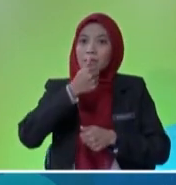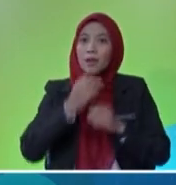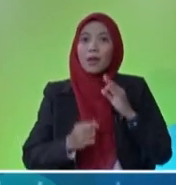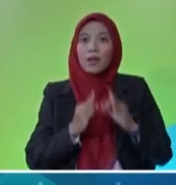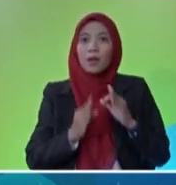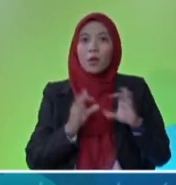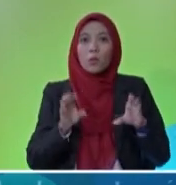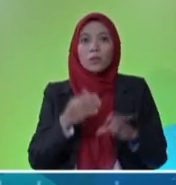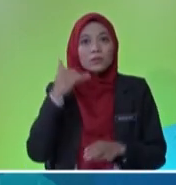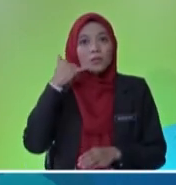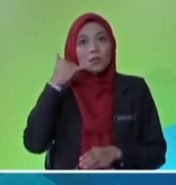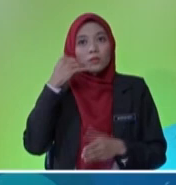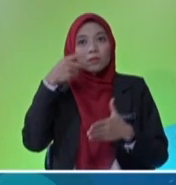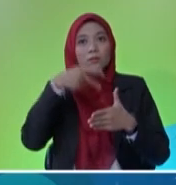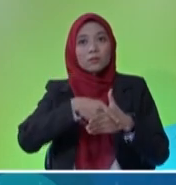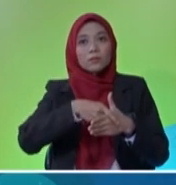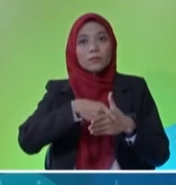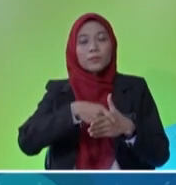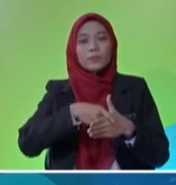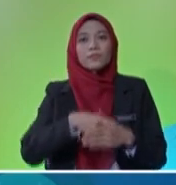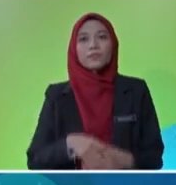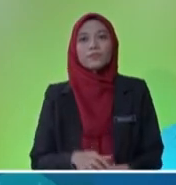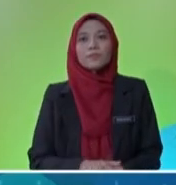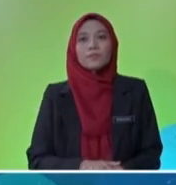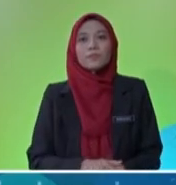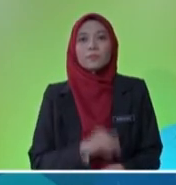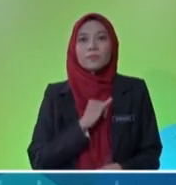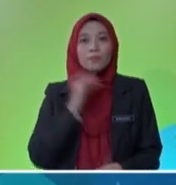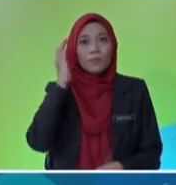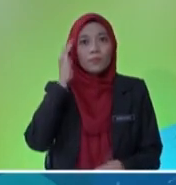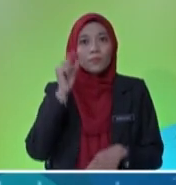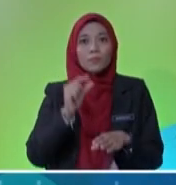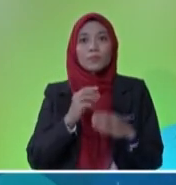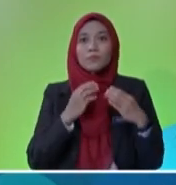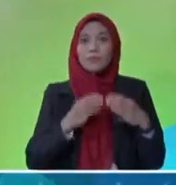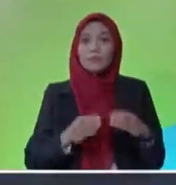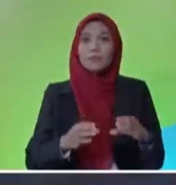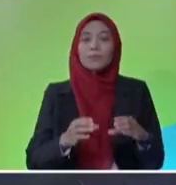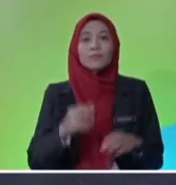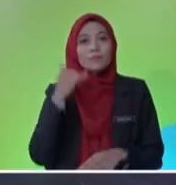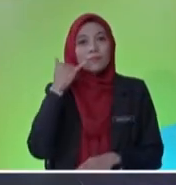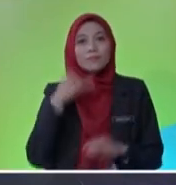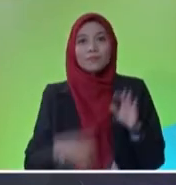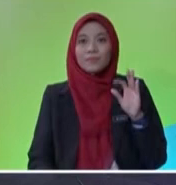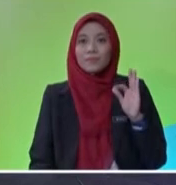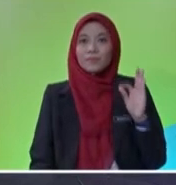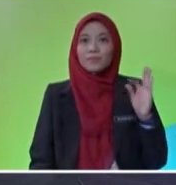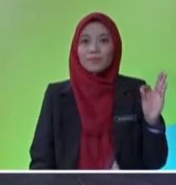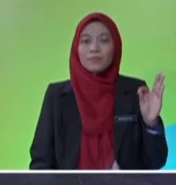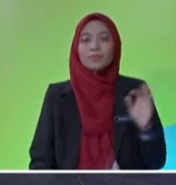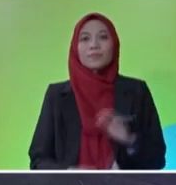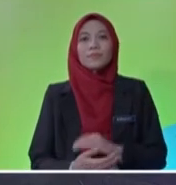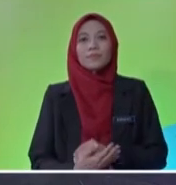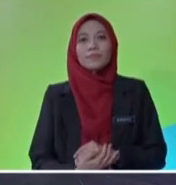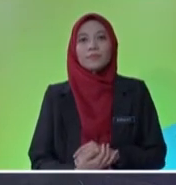diri saya tahu cara penggunaan kalian 999 umum Wow hari ini kalau kita belajar